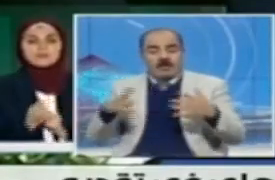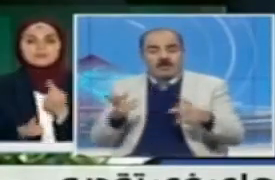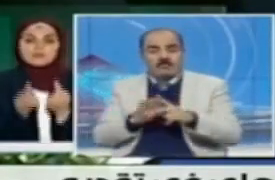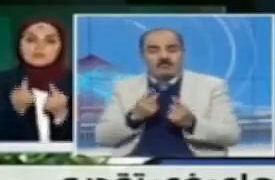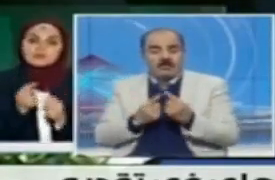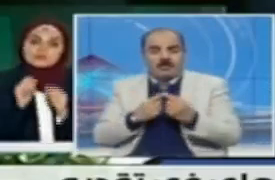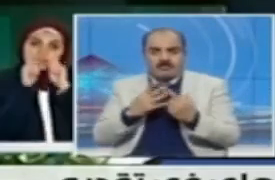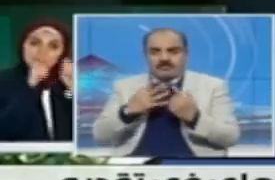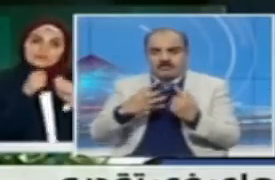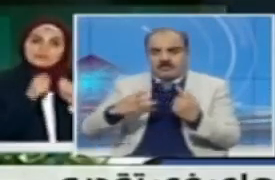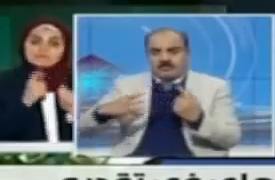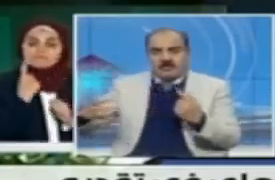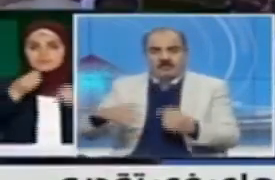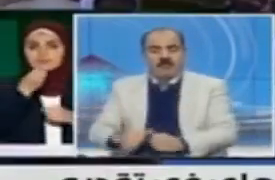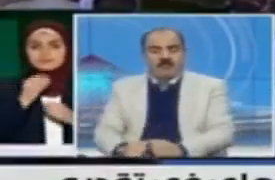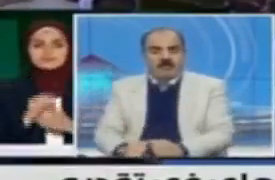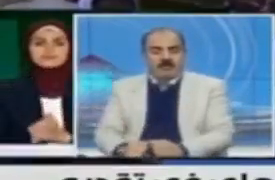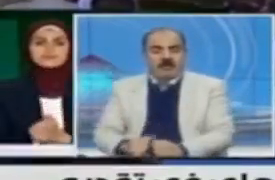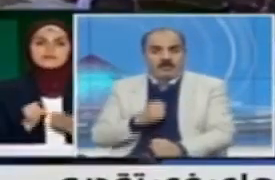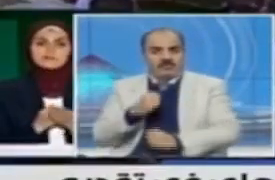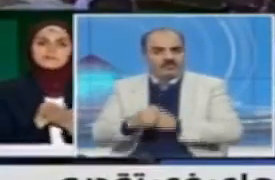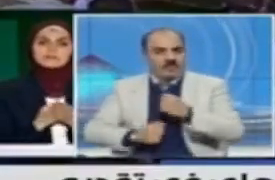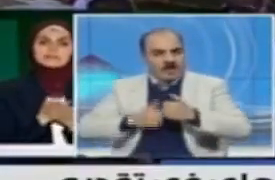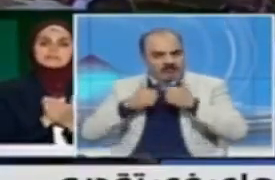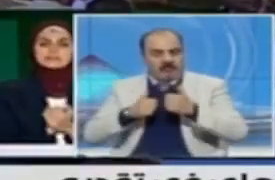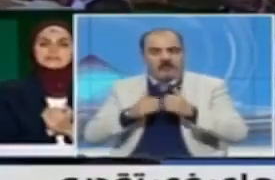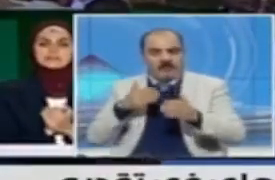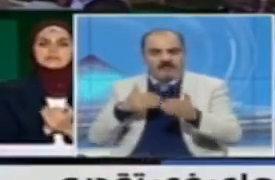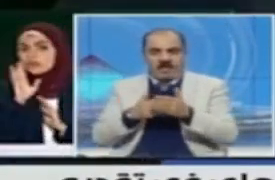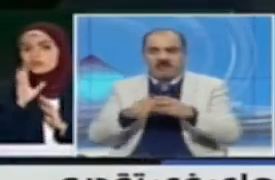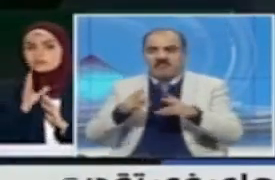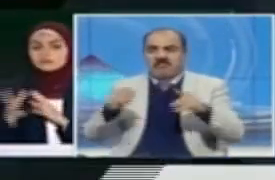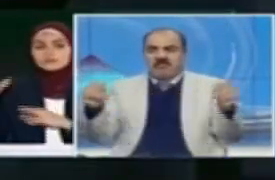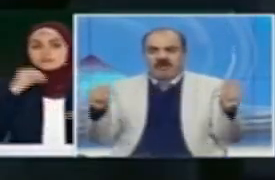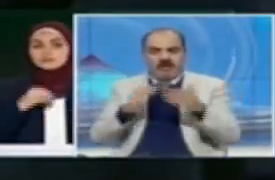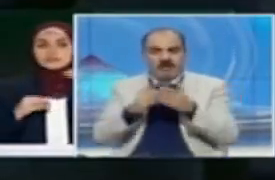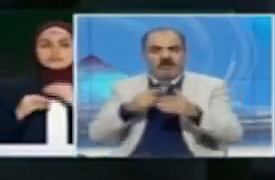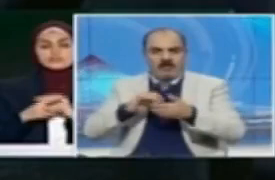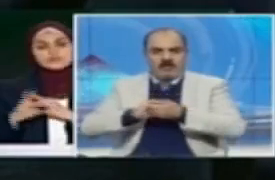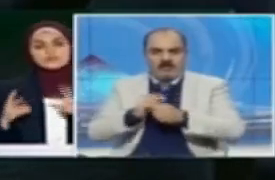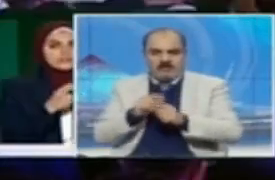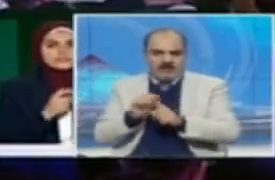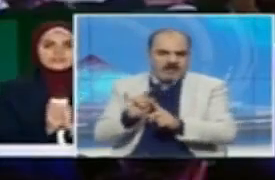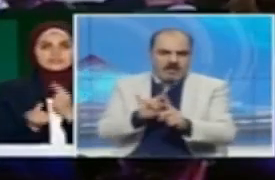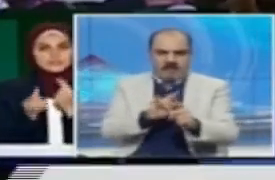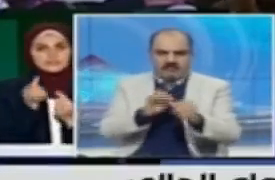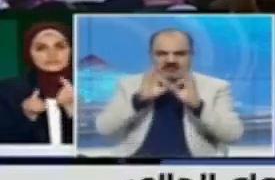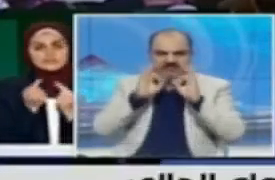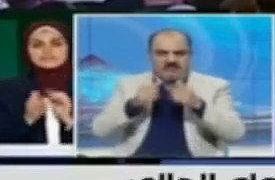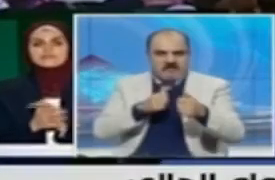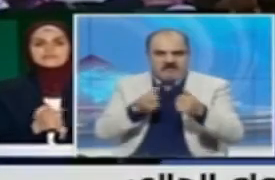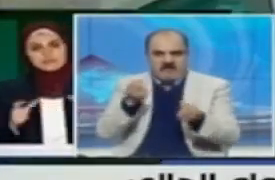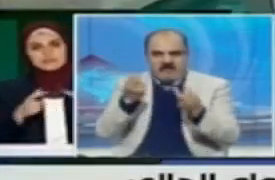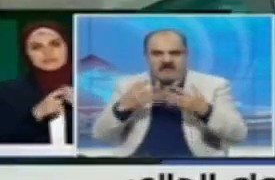مزارعين في مجال واحد. جهود من الممكن أن تذهب سدى بعدم تحري الدقة والانسياق خلف أحاديث من